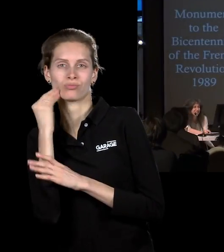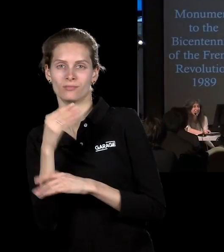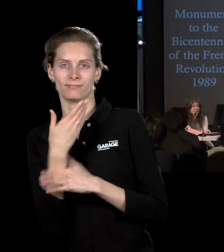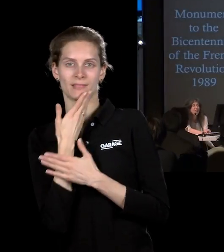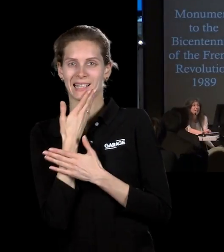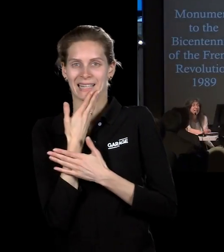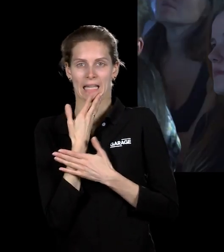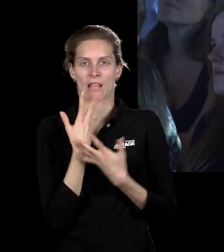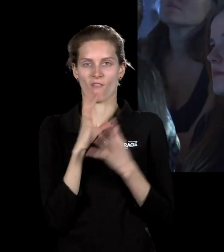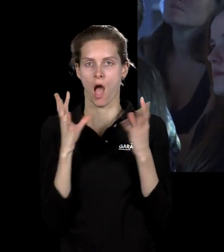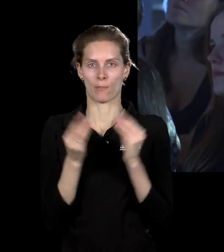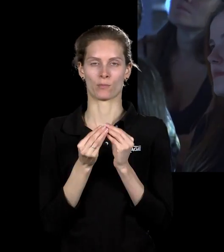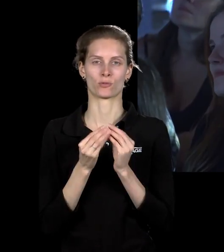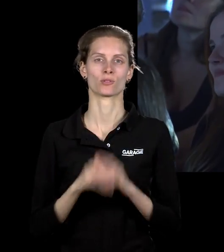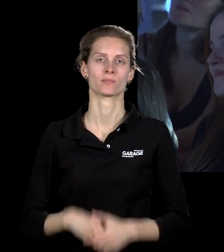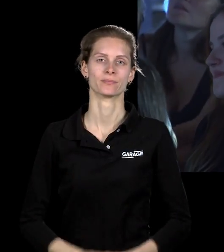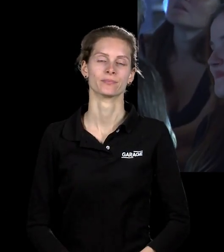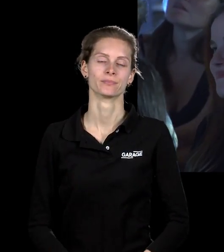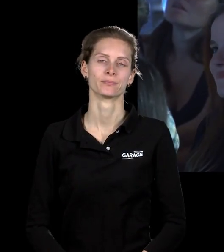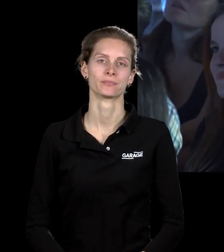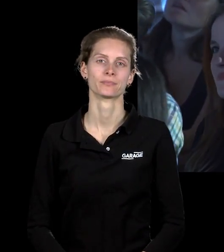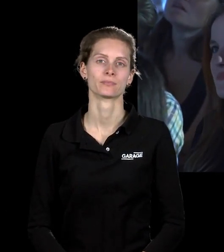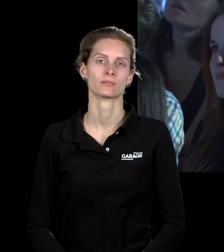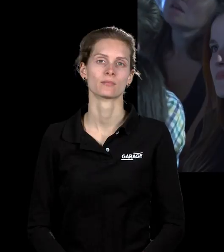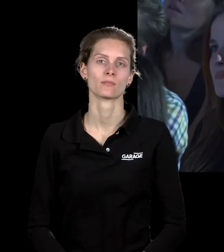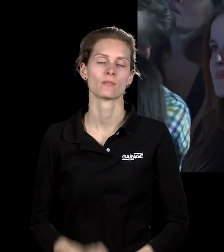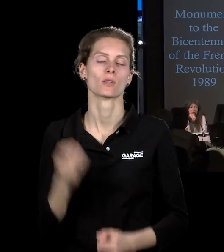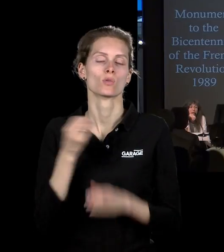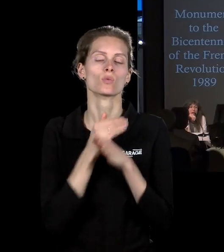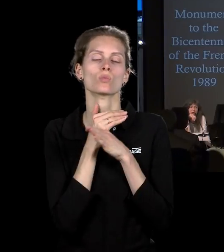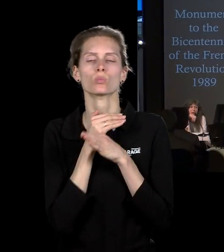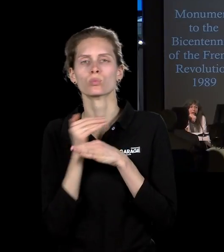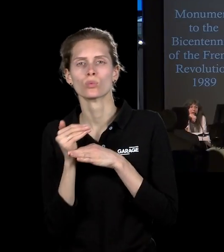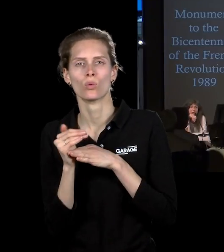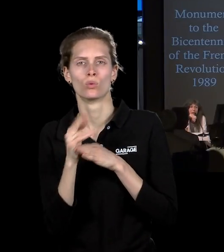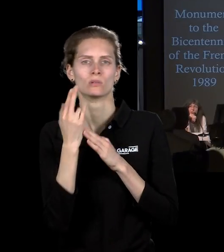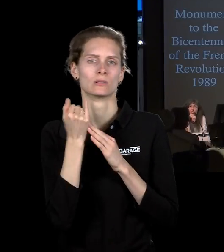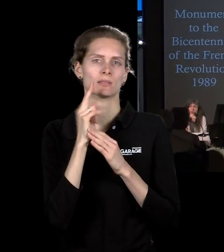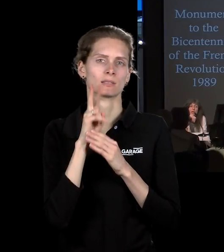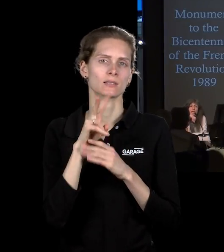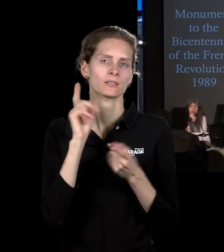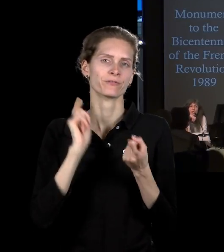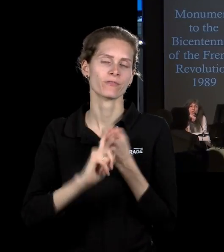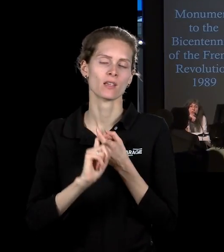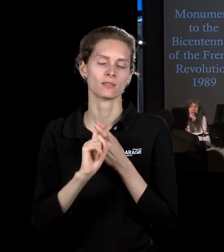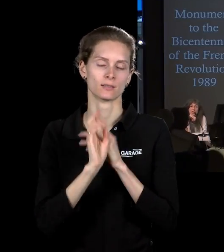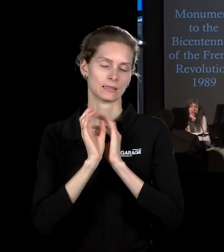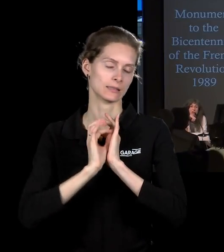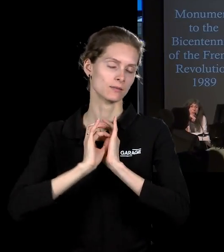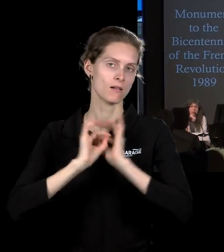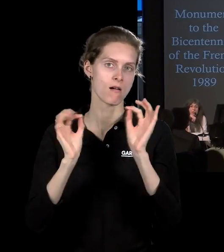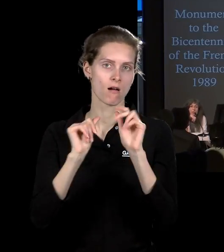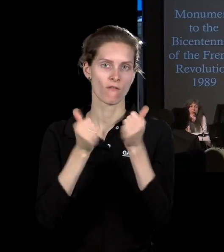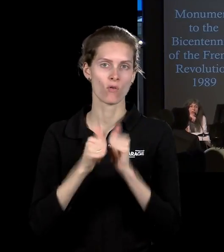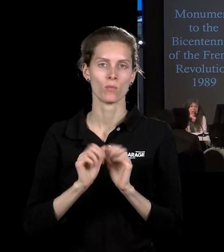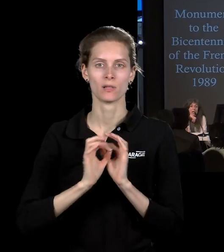в природе. И совсем поздний его цикл. Это цикл, связанный вот с такой тоже идеальной формой. Это идеальный